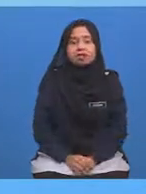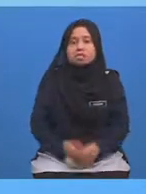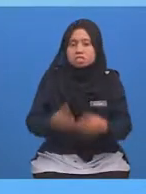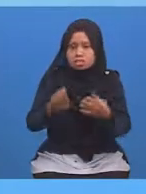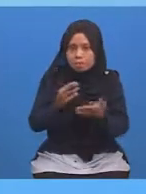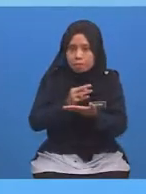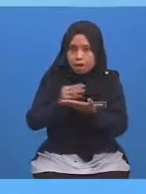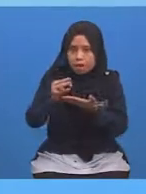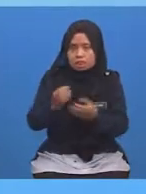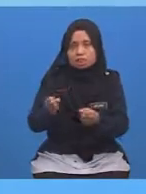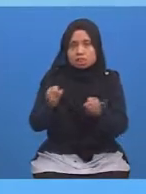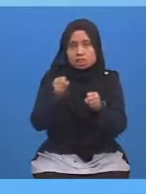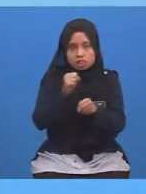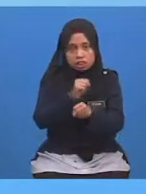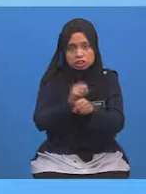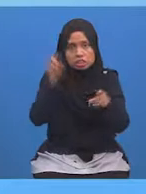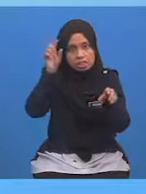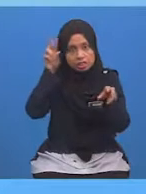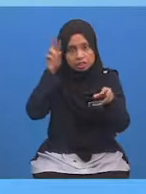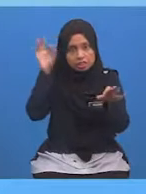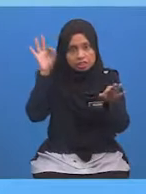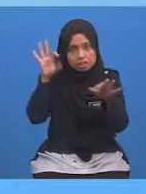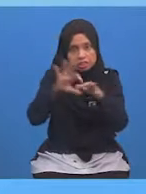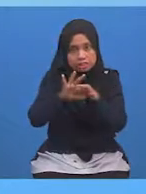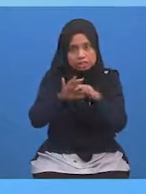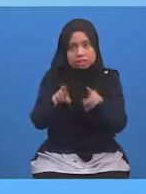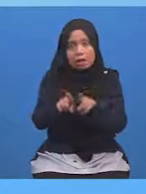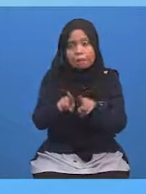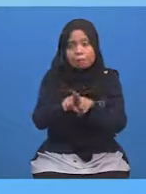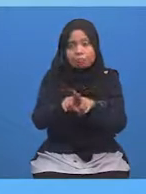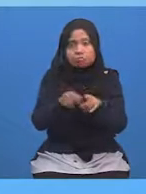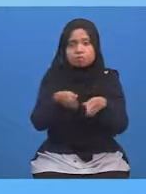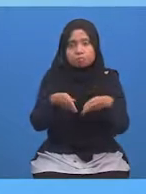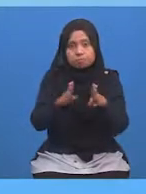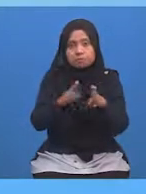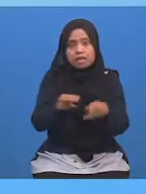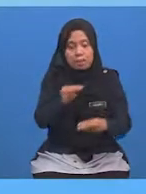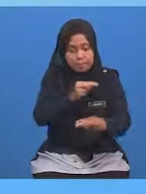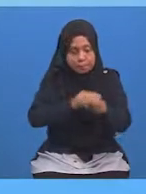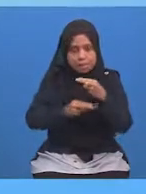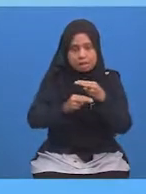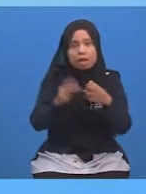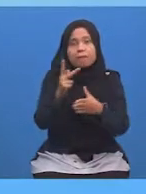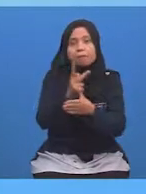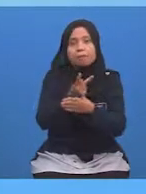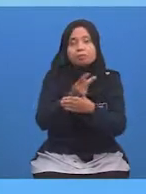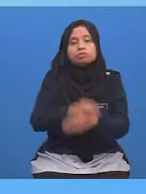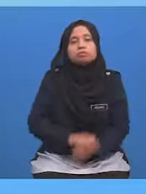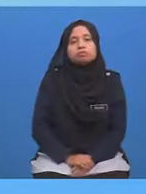Semangat bekerjasama perlu kuat dalam kejayaan perjalanan perniagaan perkongsian